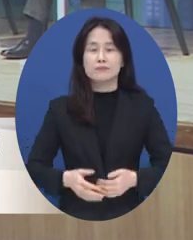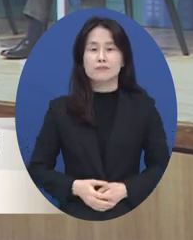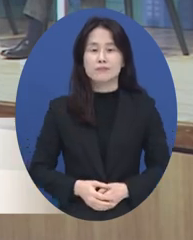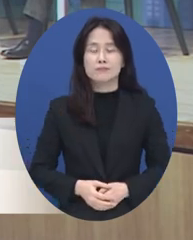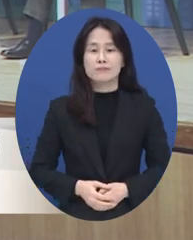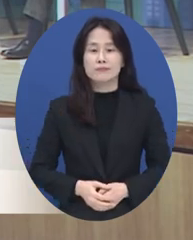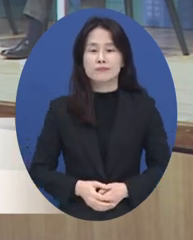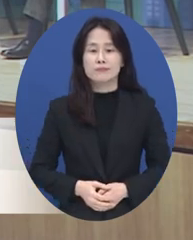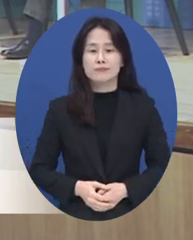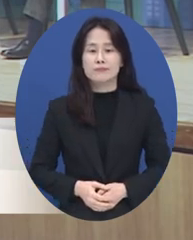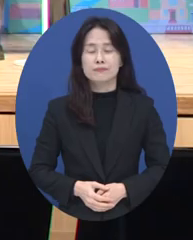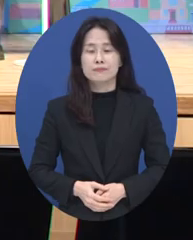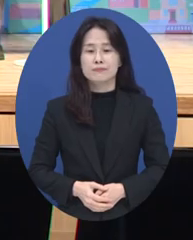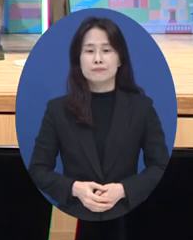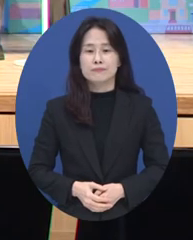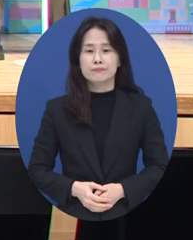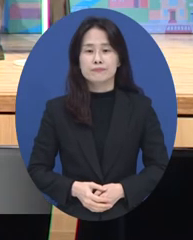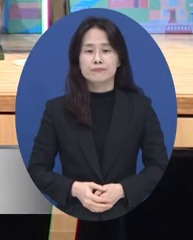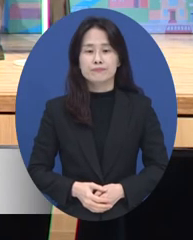취재했습니다